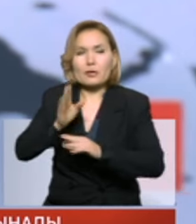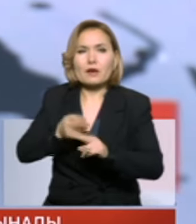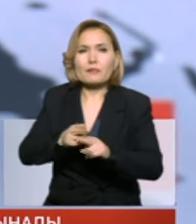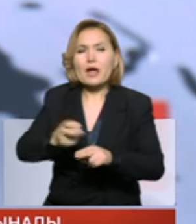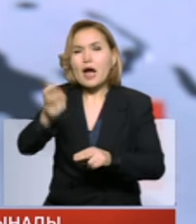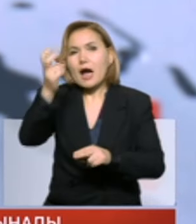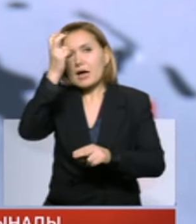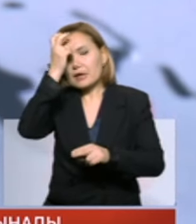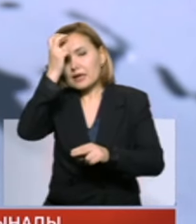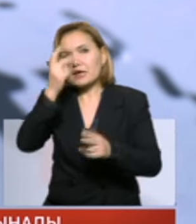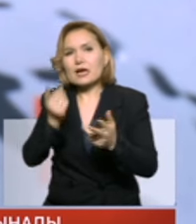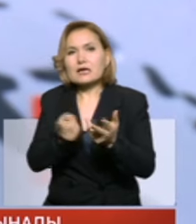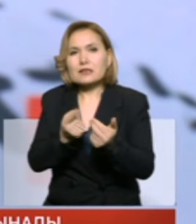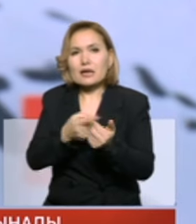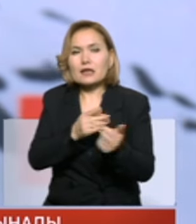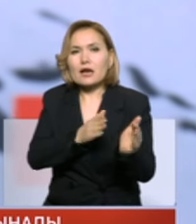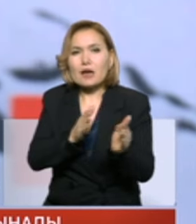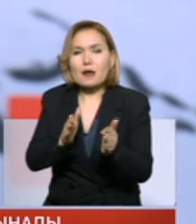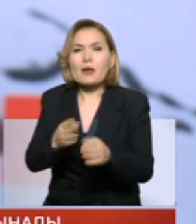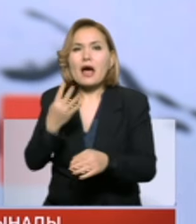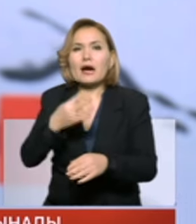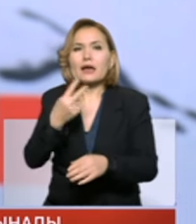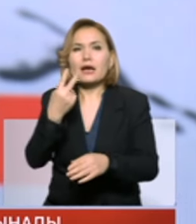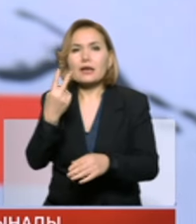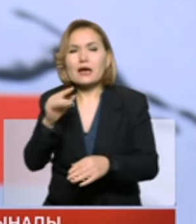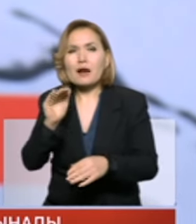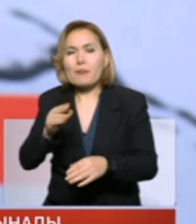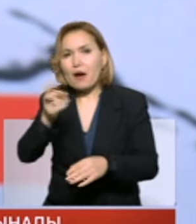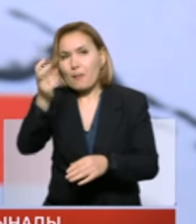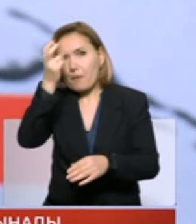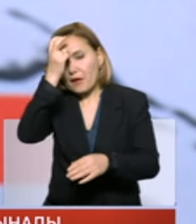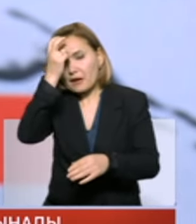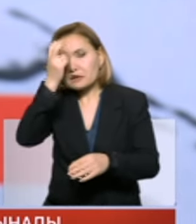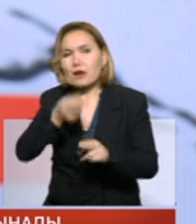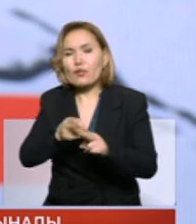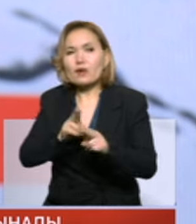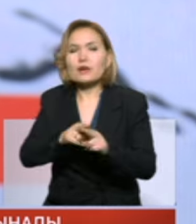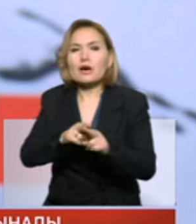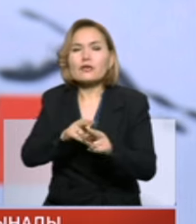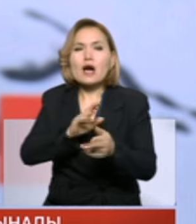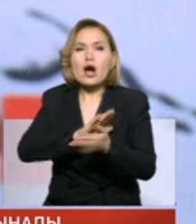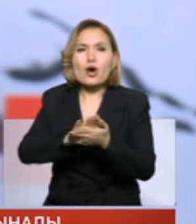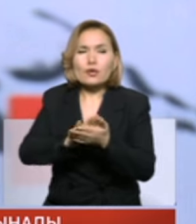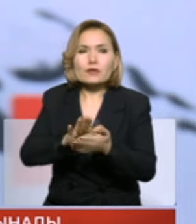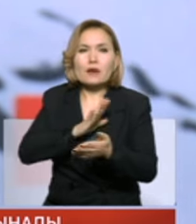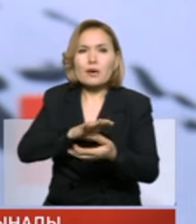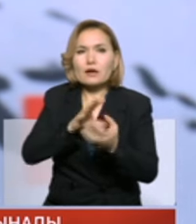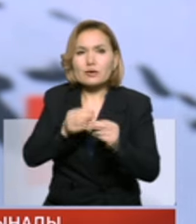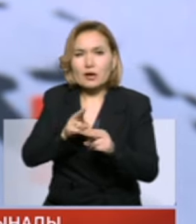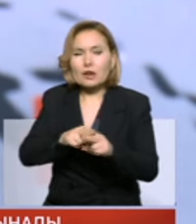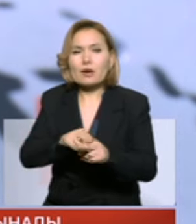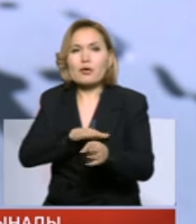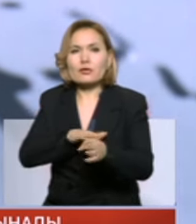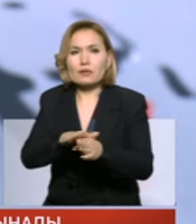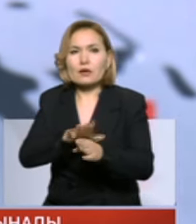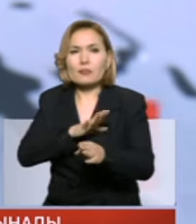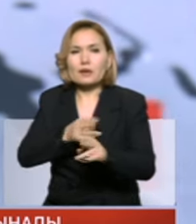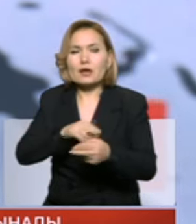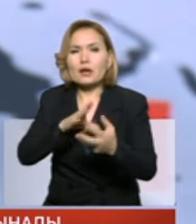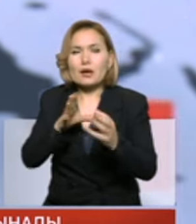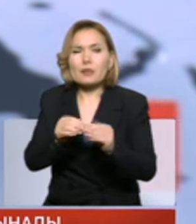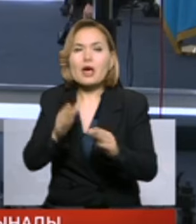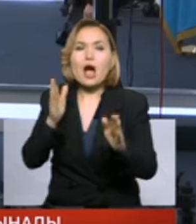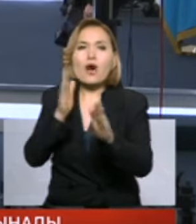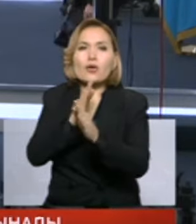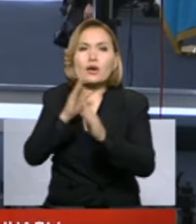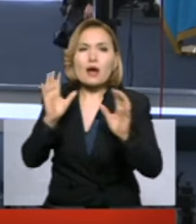Киік санын реттеу шарасы кезінде 42 мың бас киік ауланды. Биологиялық негіздемеде ұсынылған талап толық сақталған. Бұл